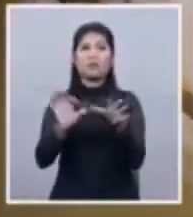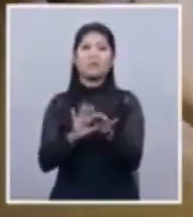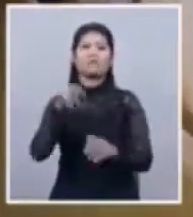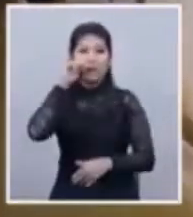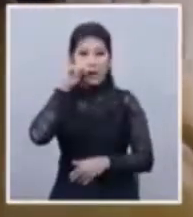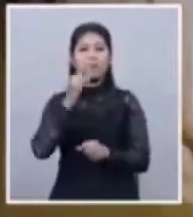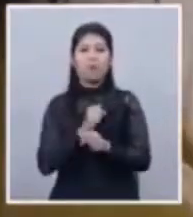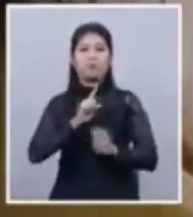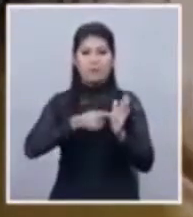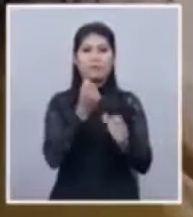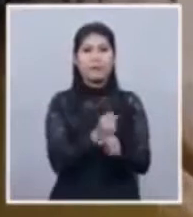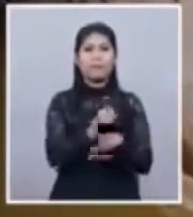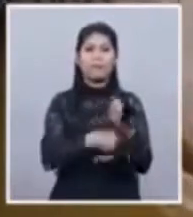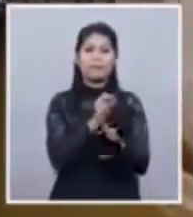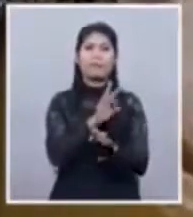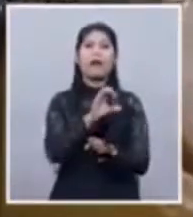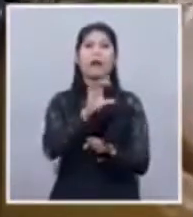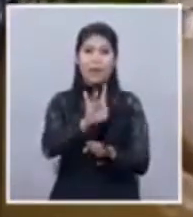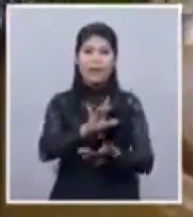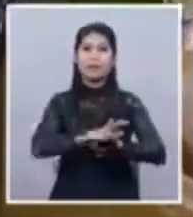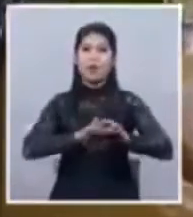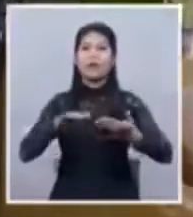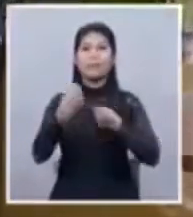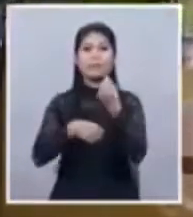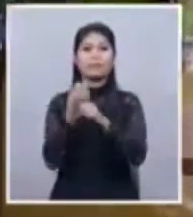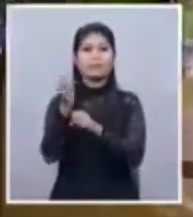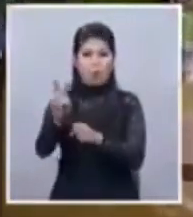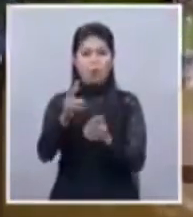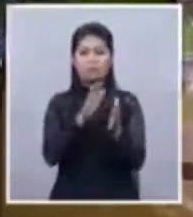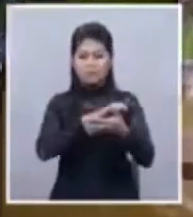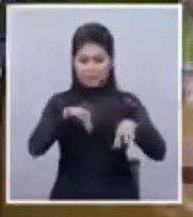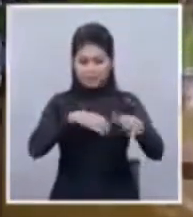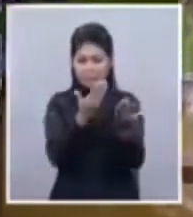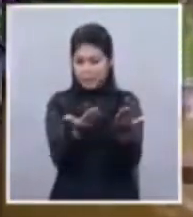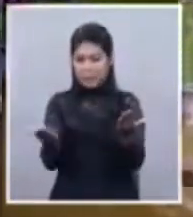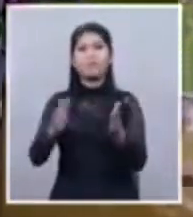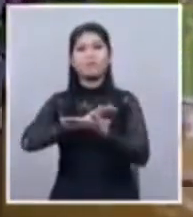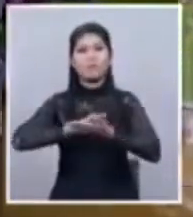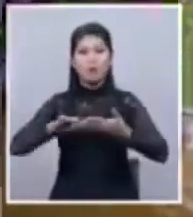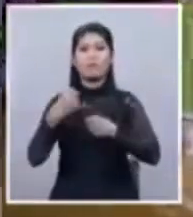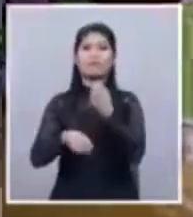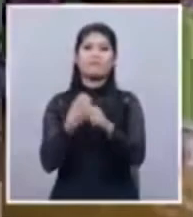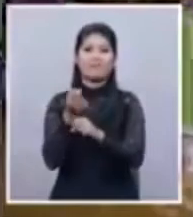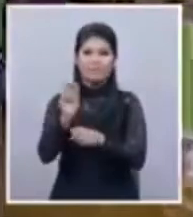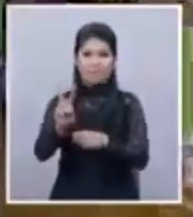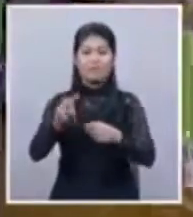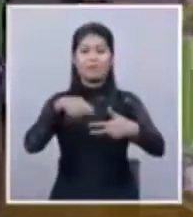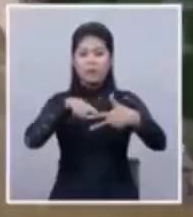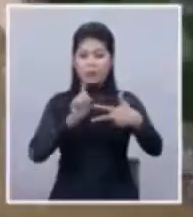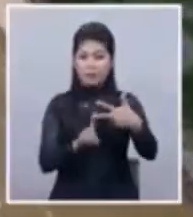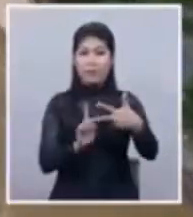ทำตั้งแต่ปี58เนี่ยนะครับก็เสร็จเรียบร้อย12ปีอันนี้ก็เป็นเหมือนว่าเป็นแผนงานที่จะเดินต่อไปส่วนงานที่